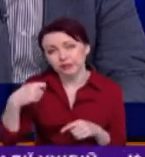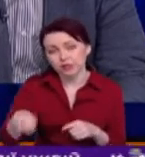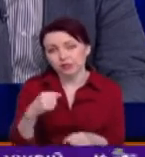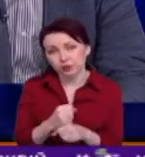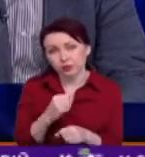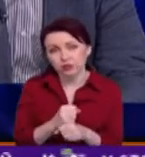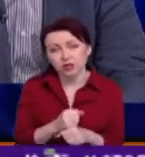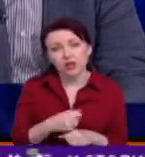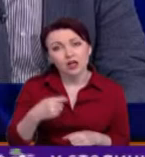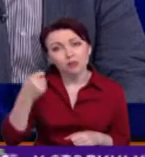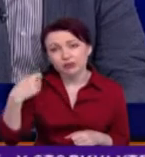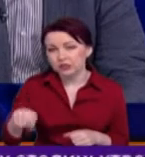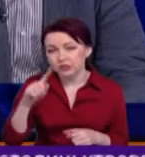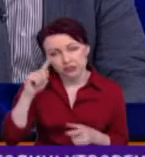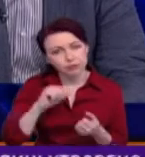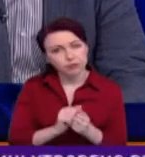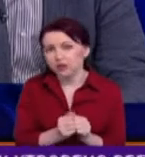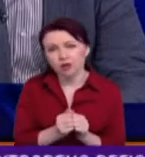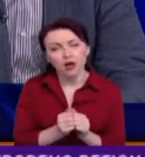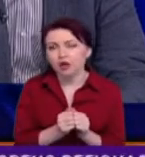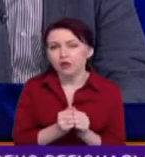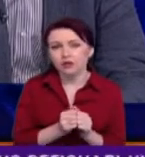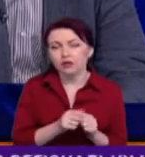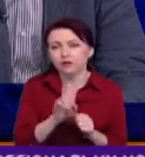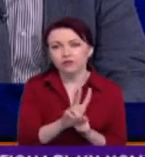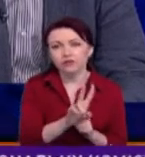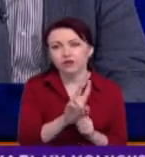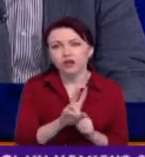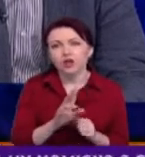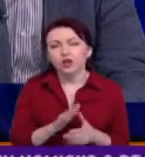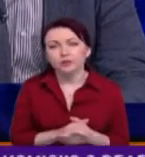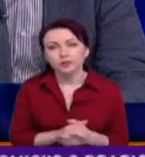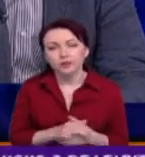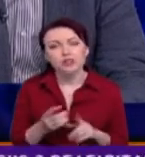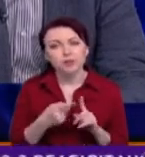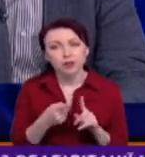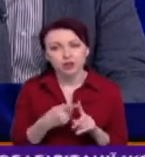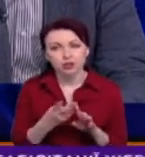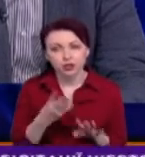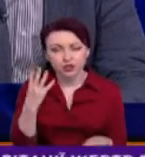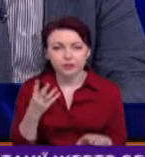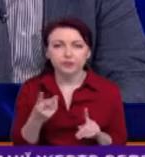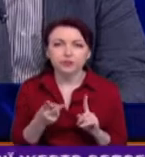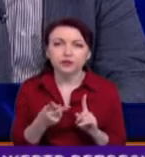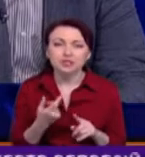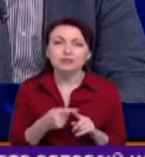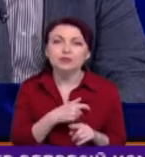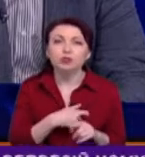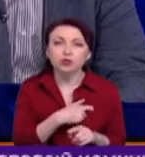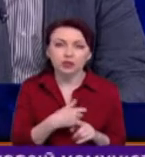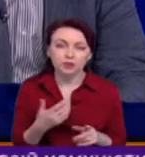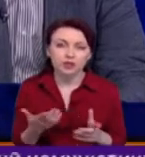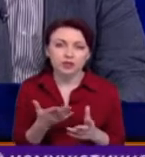тому що він це запам'ятає. Я боюся, що вам буде потім не переливки. Це перше. В першу чергу тим депутатам, які зараз